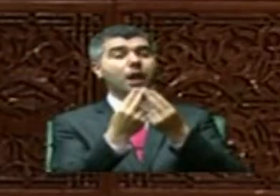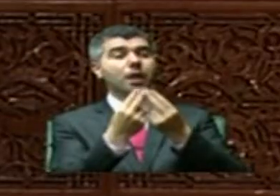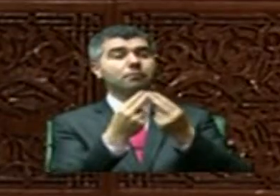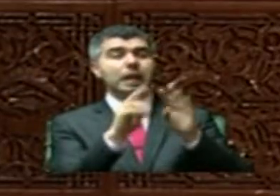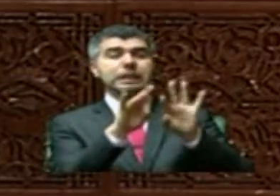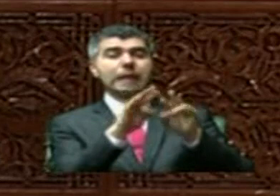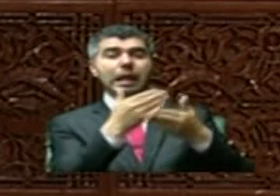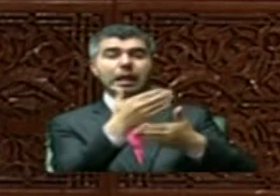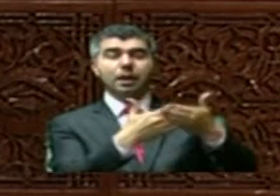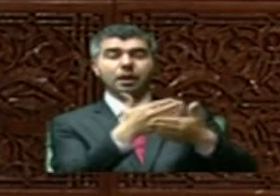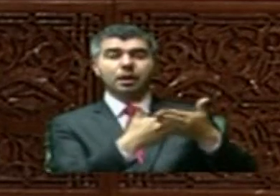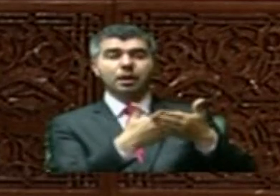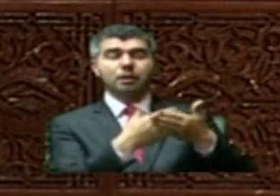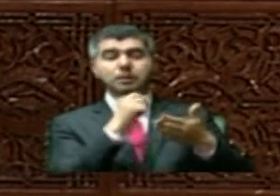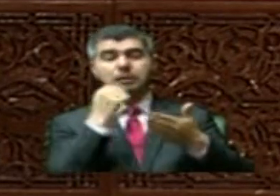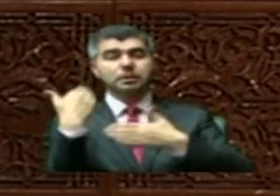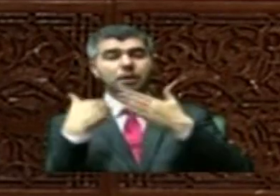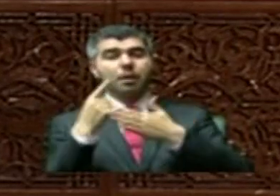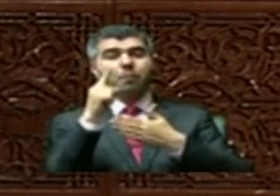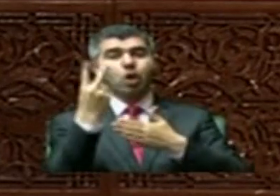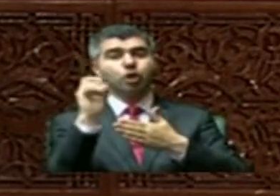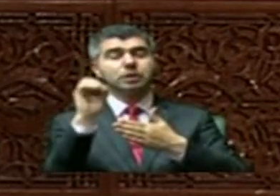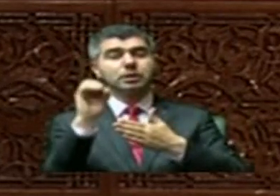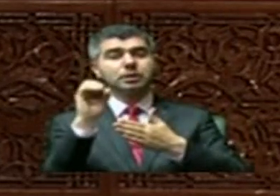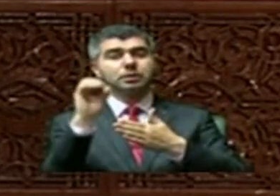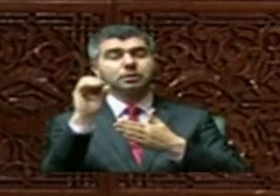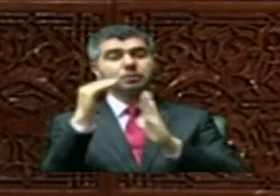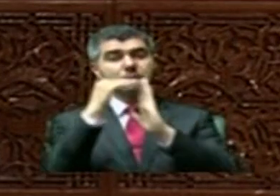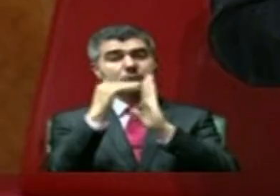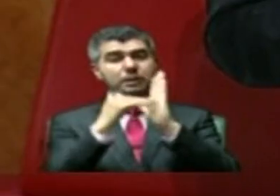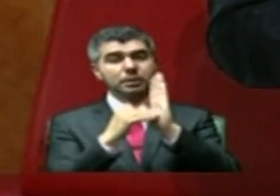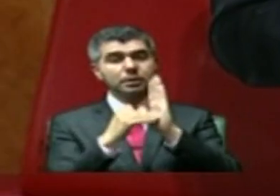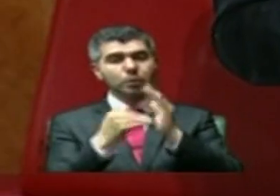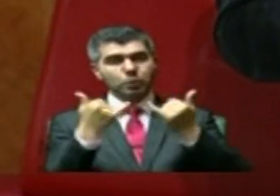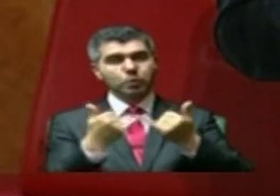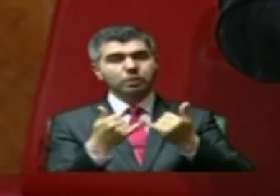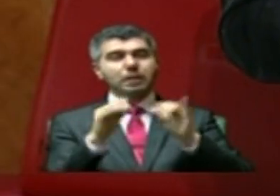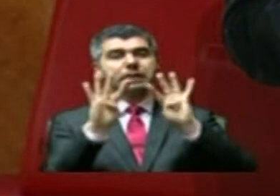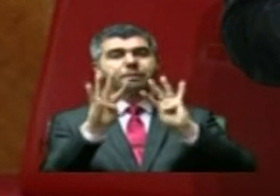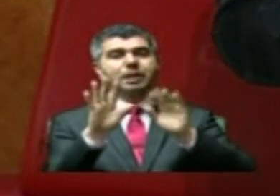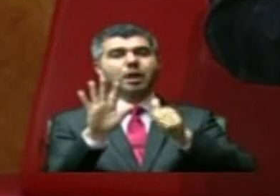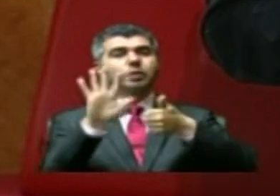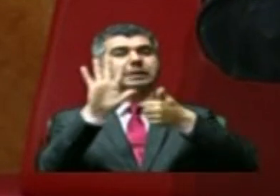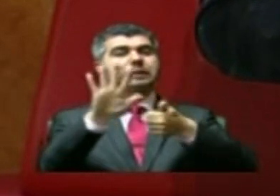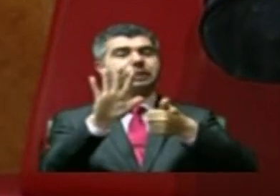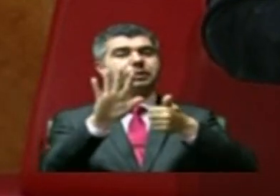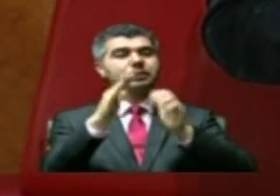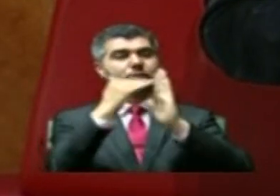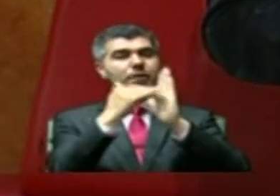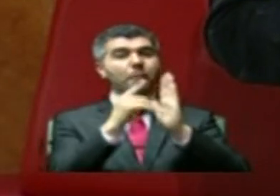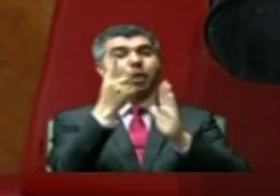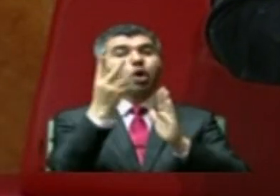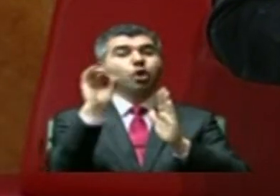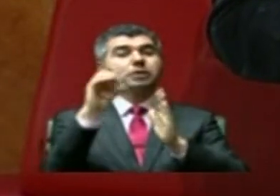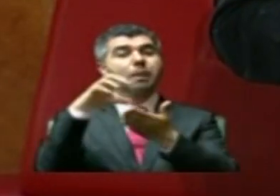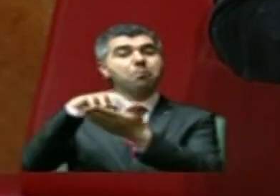في زيادة من 120 نقطة هذه سنوات، دابا الآن الرتبة 168 على 190 دولة. تدفق